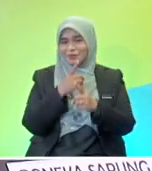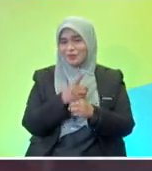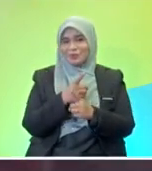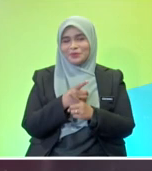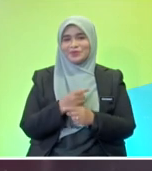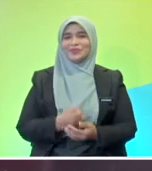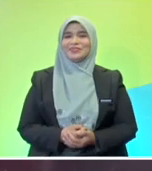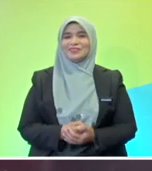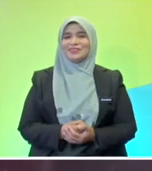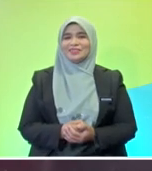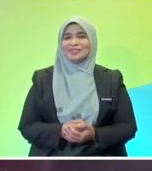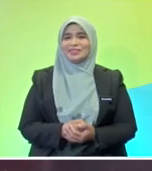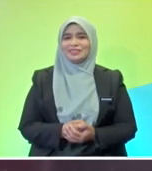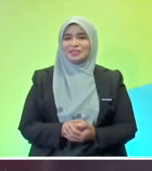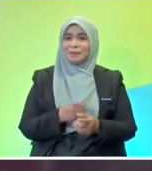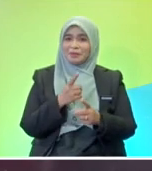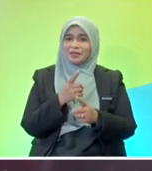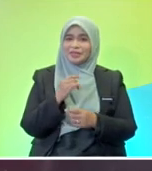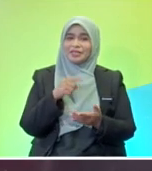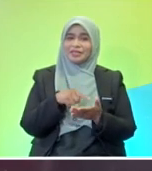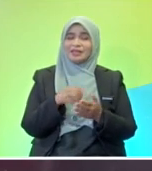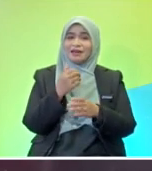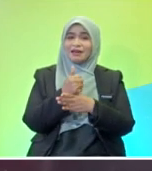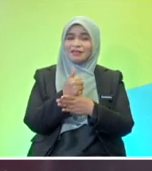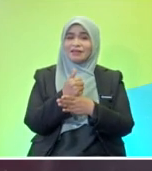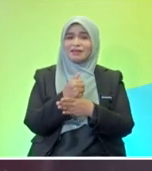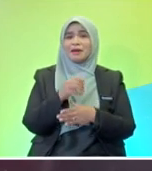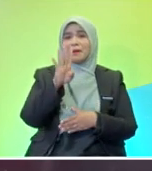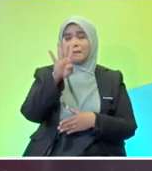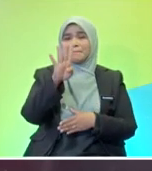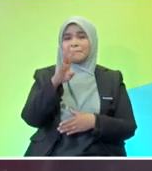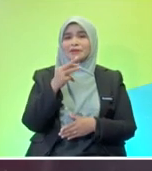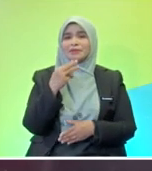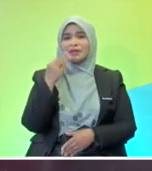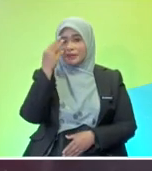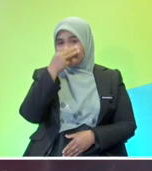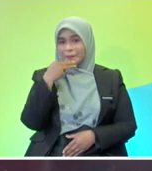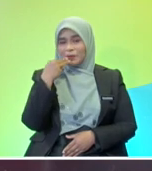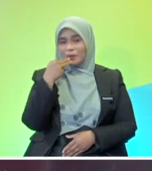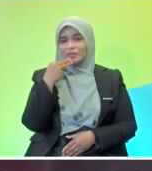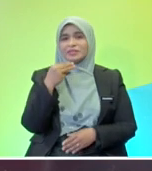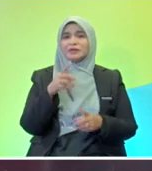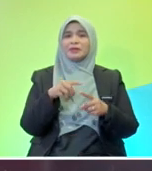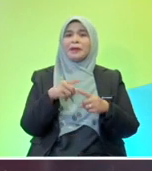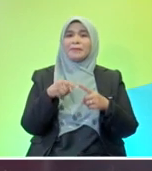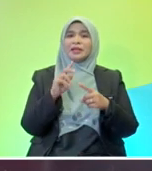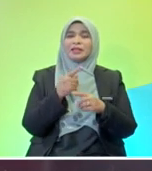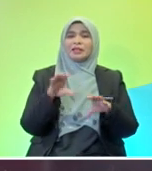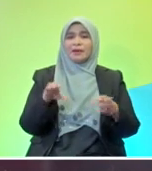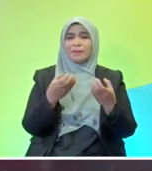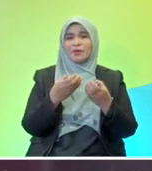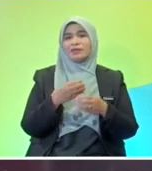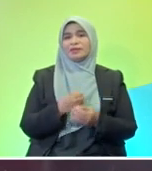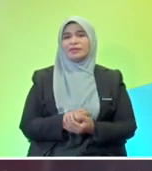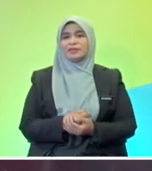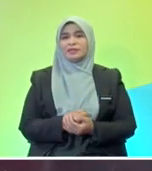Okey. Betul lah Fika. Ini antara empat ekspresi wajah. Bila kita menghasilkan boneka, kita boleh kaitkan ekspresi